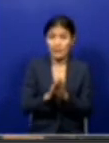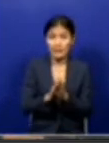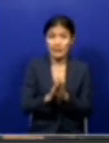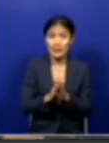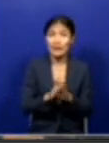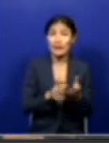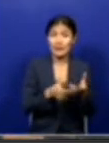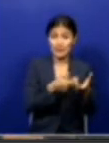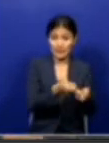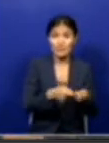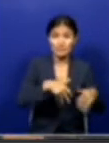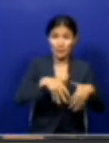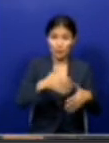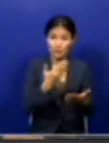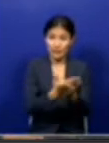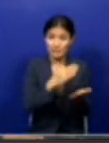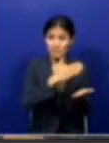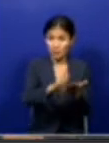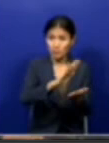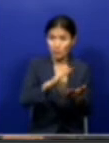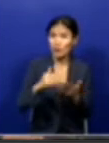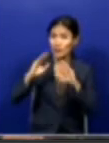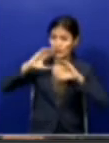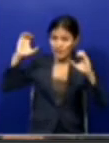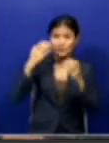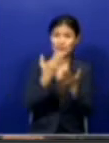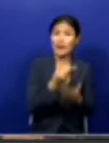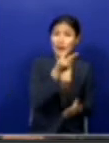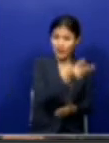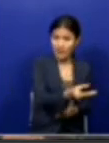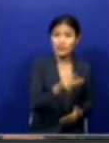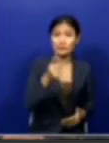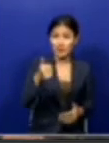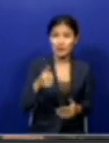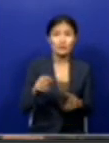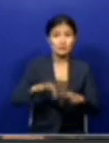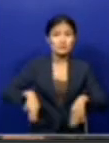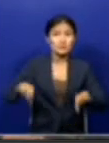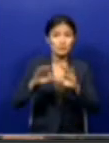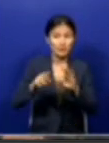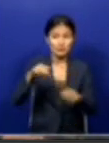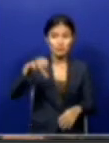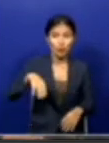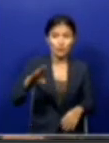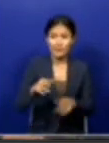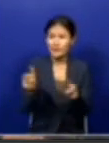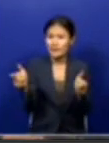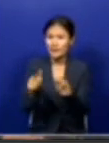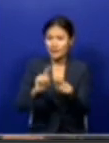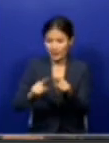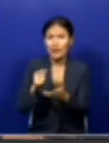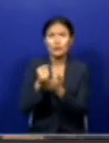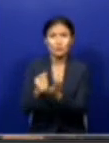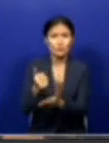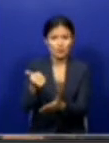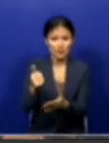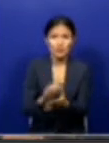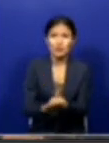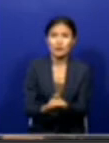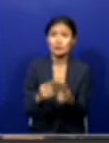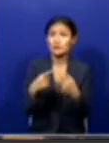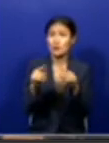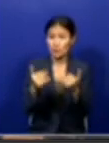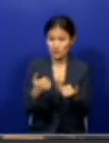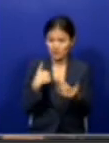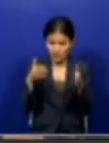รและอีกหลายๆธุรกิจครับโดยเฉพาะธุรกิจรายย่อยแต่ที่ผมมาเน้นถึงภาคการเกษตรเนี่ยเพราะว่าเขาผลมีผ